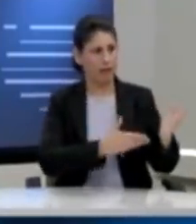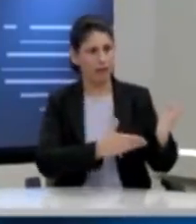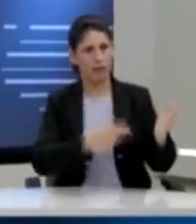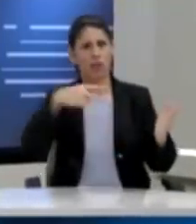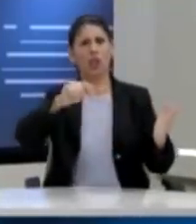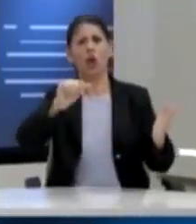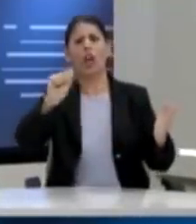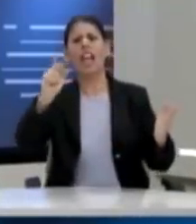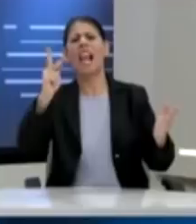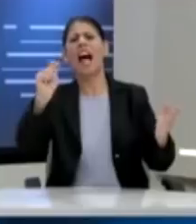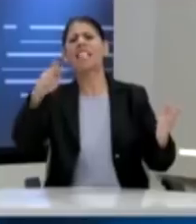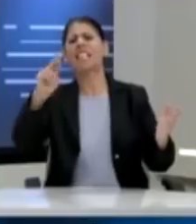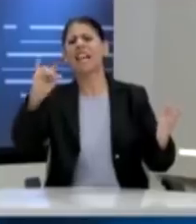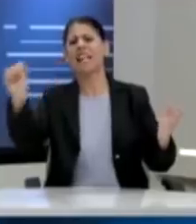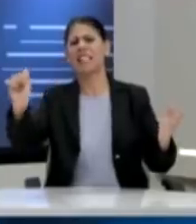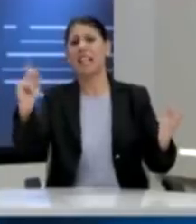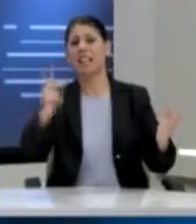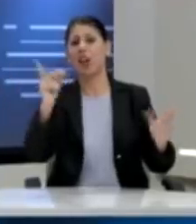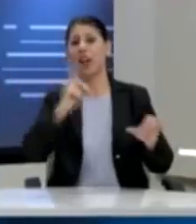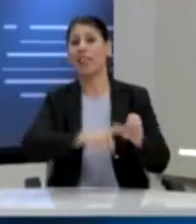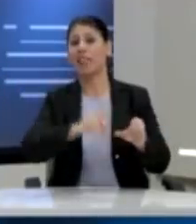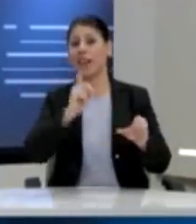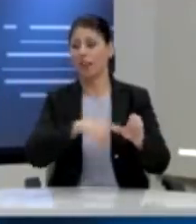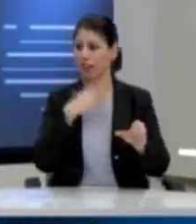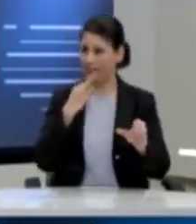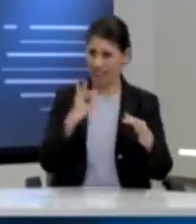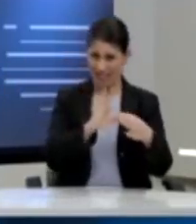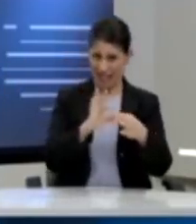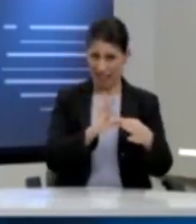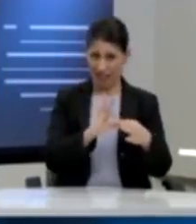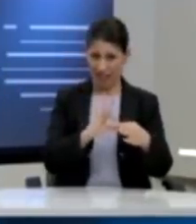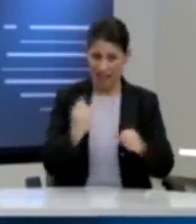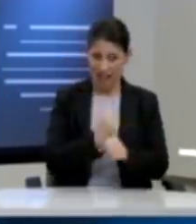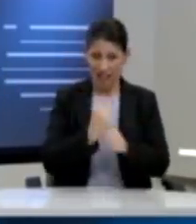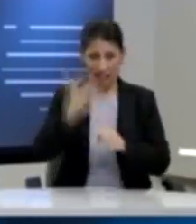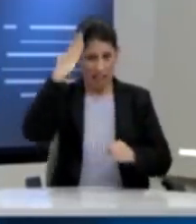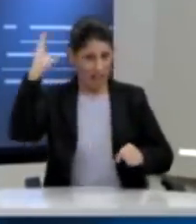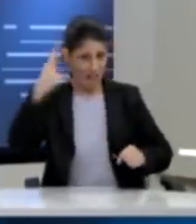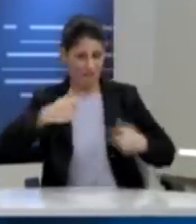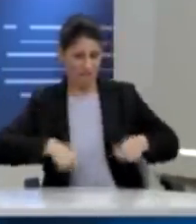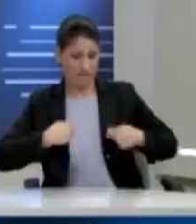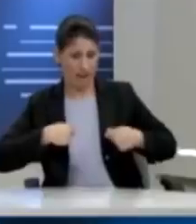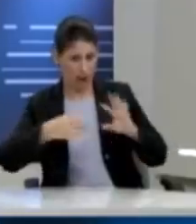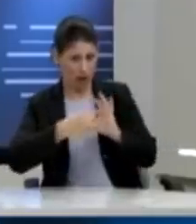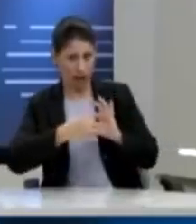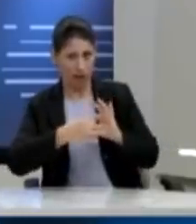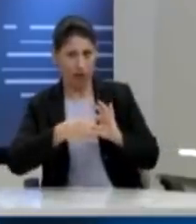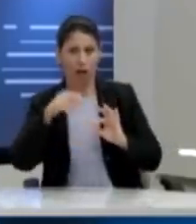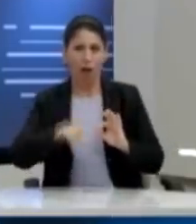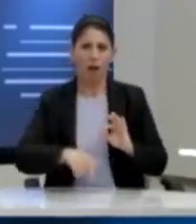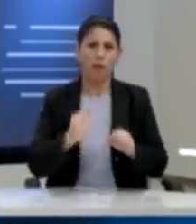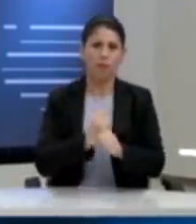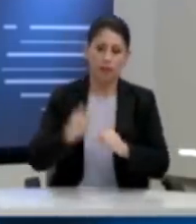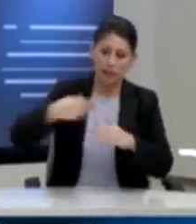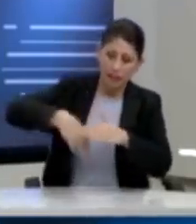εσείς την έχετε τελειώσει εδώ και πολλά χρόνια. Κοινωνική εταίρεια. Αλήθεια, συνέτεροι είναι οι εργάτες με το κεφαλαίο. Συνέτερος είναι αυτός που δουλεύει στο